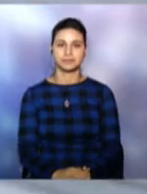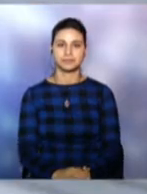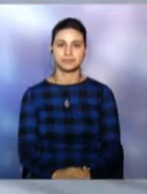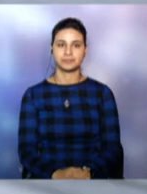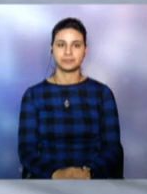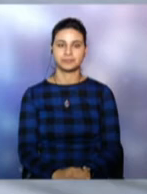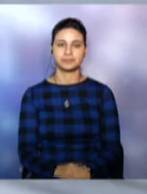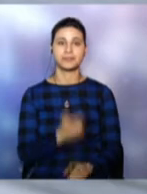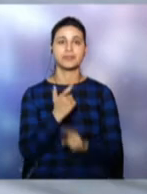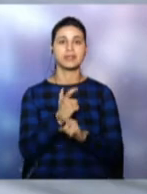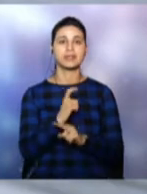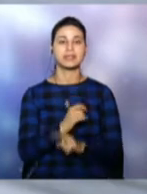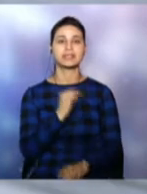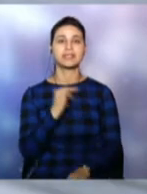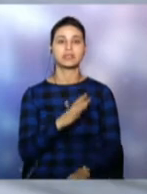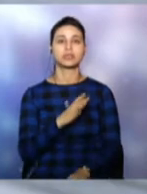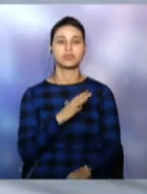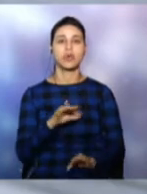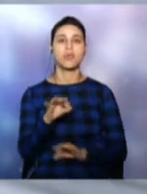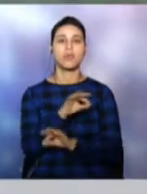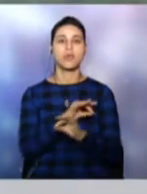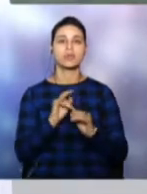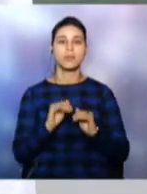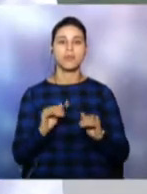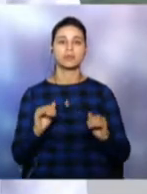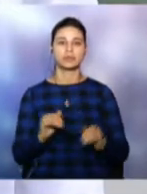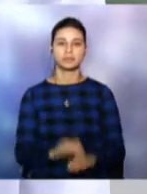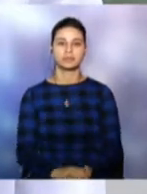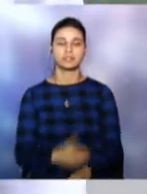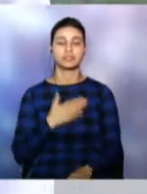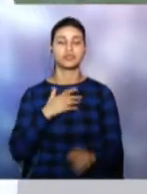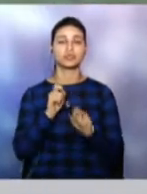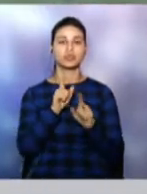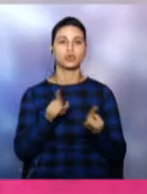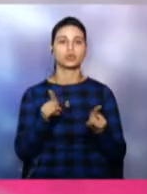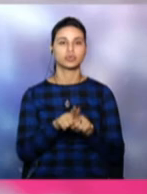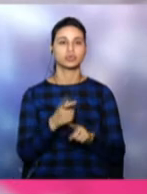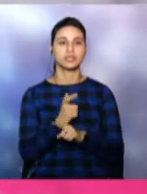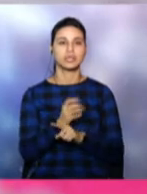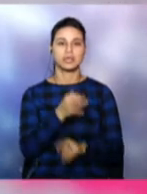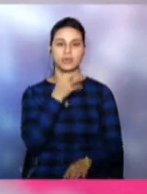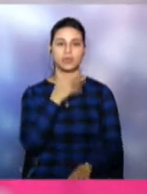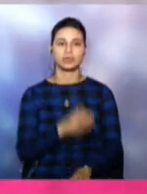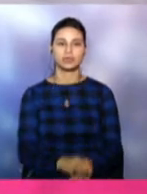ძალიან საინტერესო პროექტი ჰქონდა ჩვენთვის მომზადებული პატარა ბავშვებს. ჩვენ სკოლელებსაც ძალიან მოეწონათ მათი პრეზენტაცია.